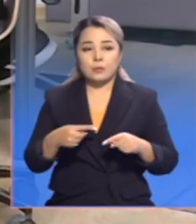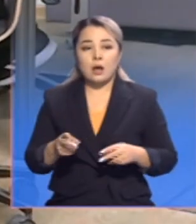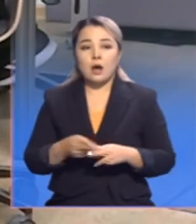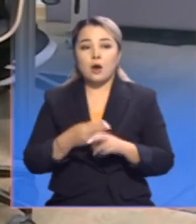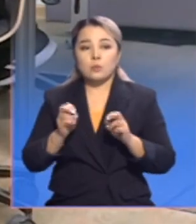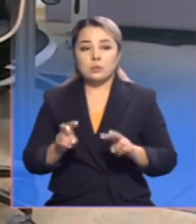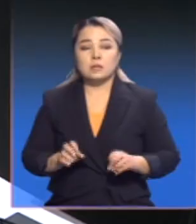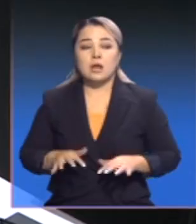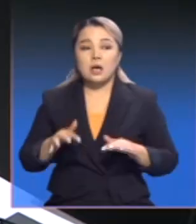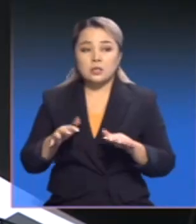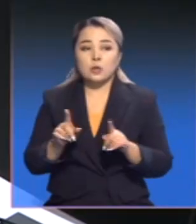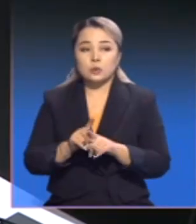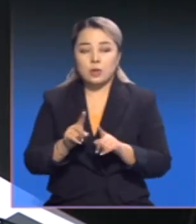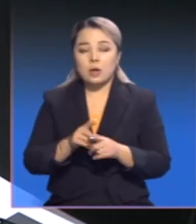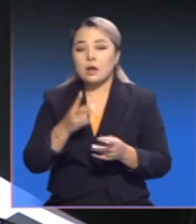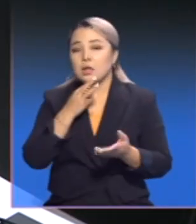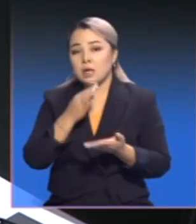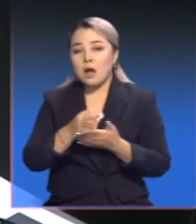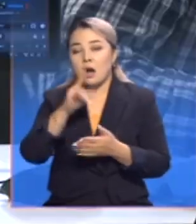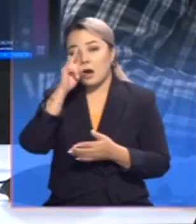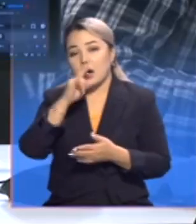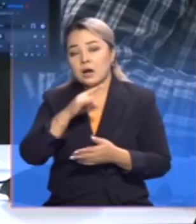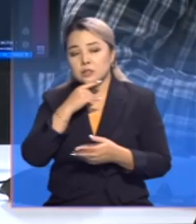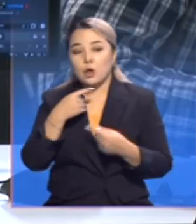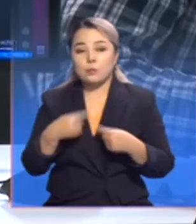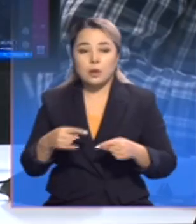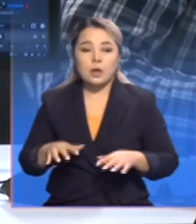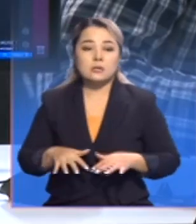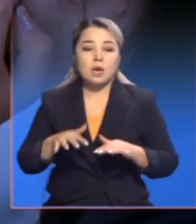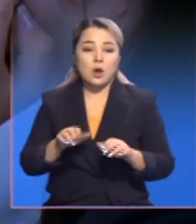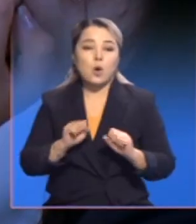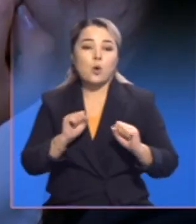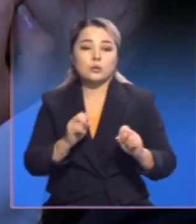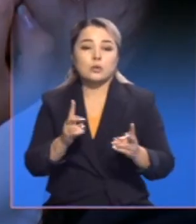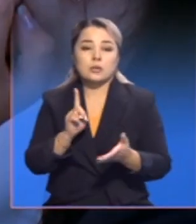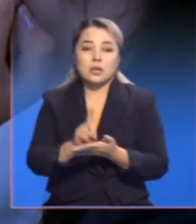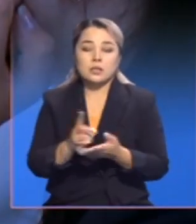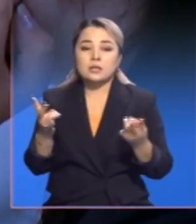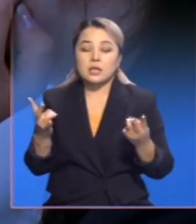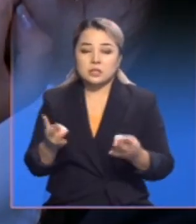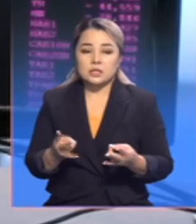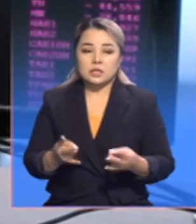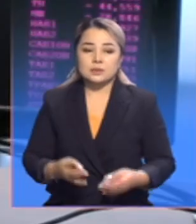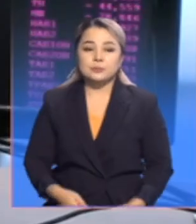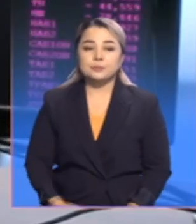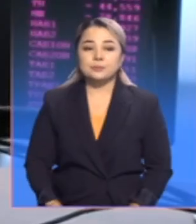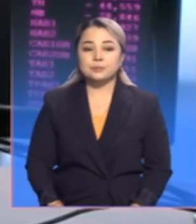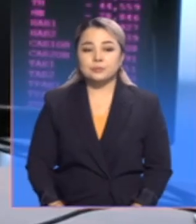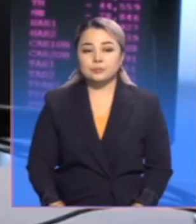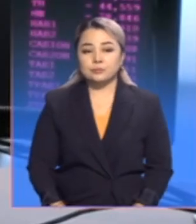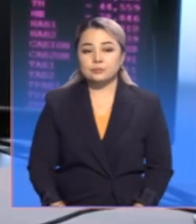қауіпсіздікті қамтамасыз ету үшін де Қазақстанға кибер қорғаныс қажет. Азамат Бейбітұлы, Бақтияр Омар, Аптақ.